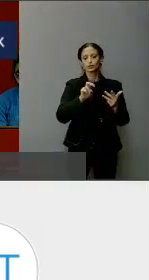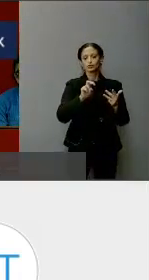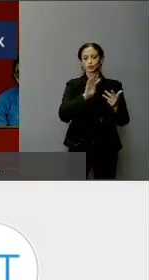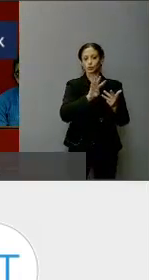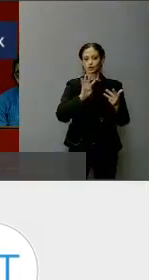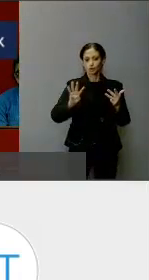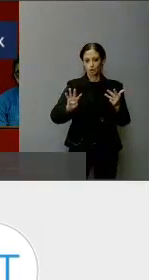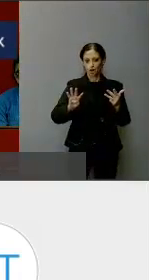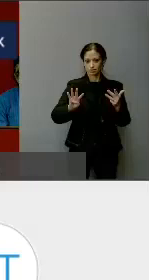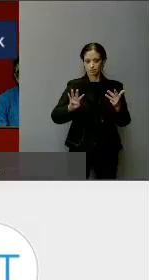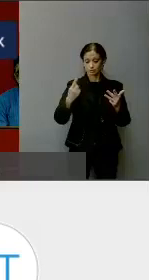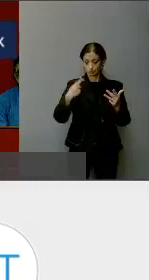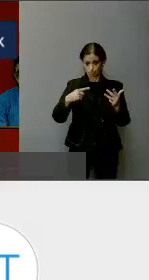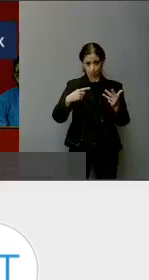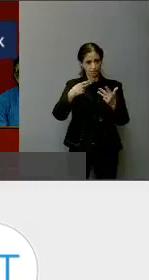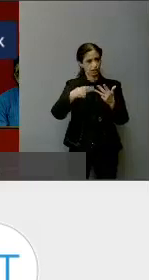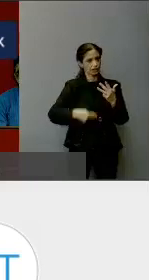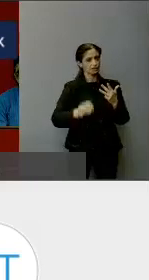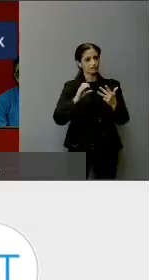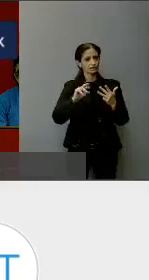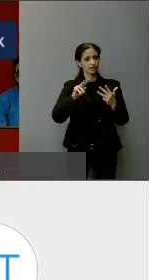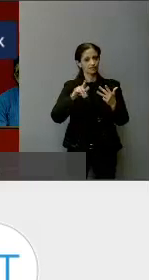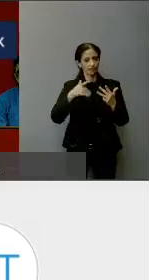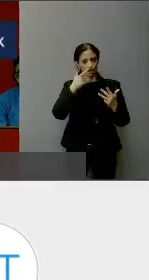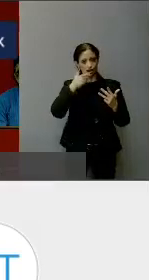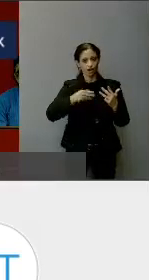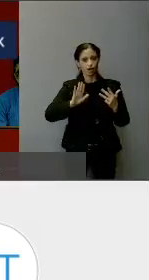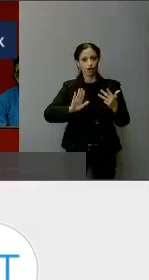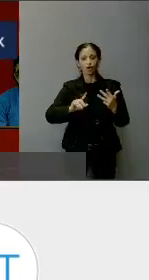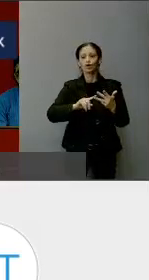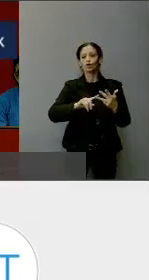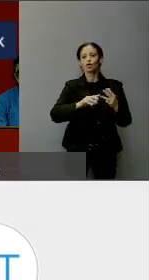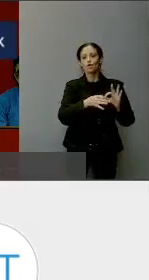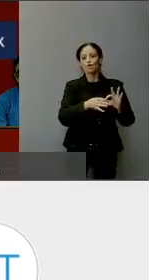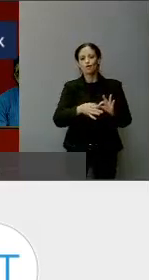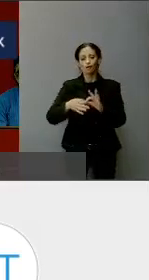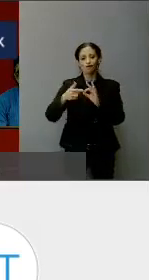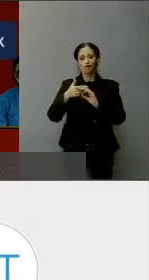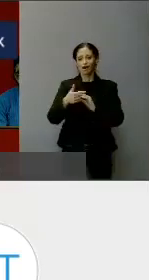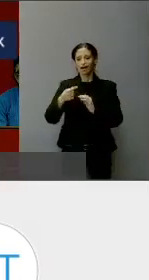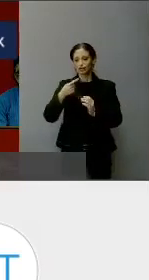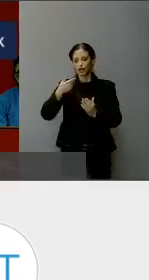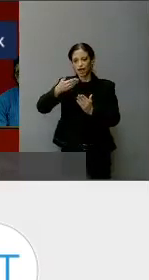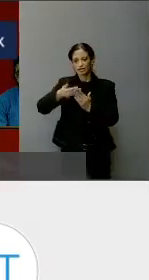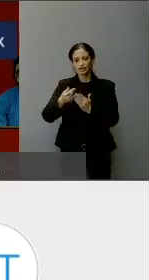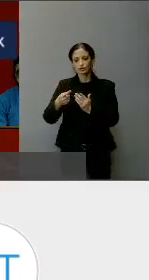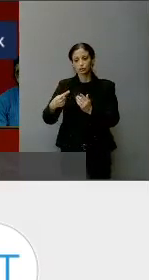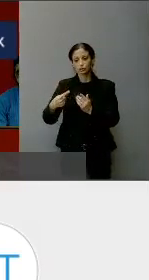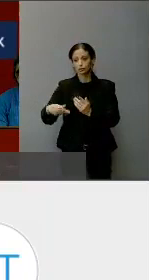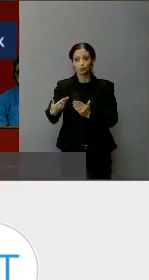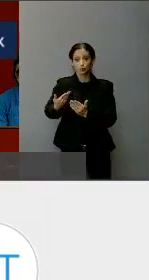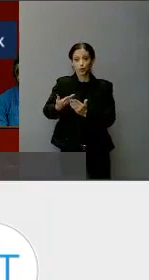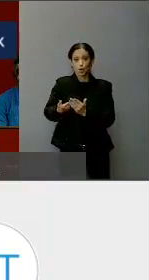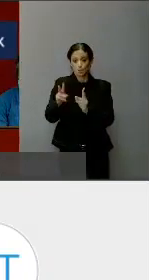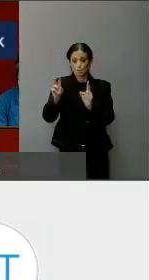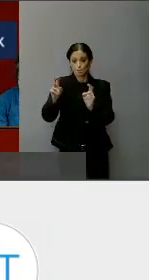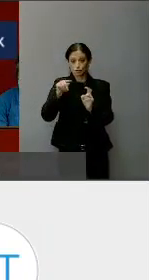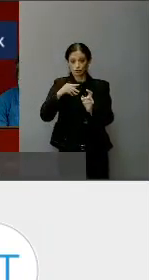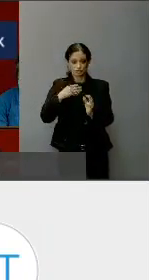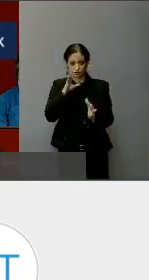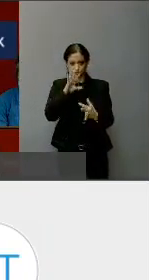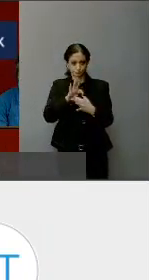sempre della lista crivello non correlato né pertinente alla proposta in oggetto